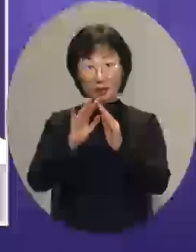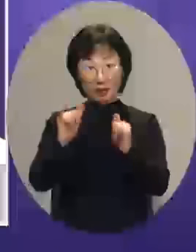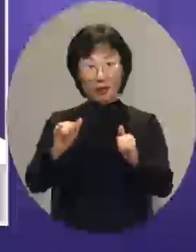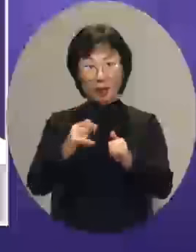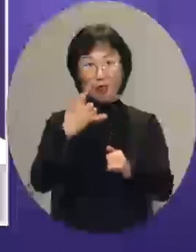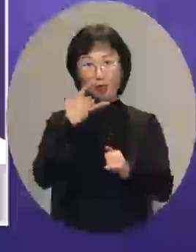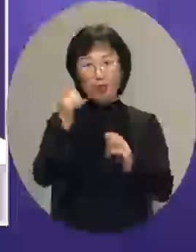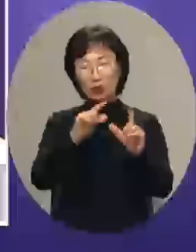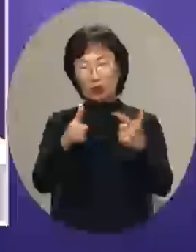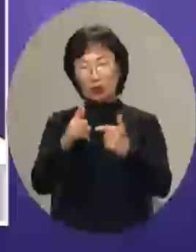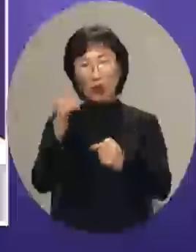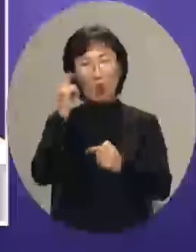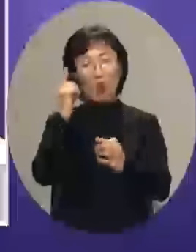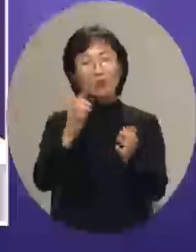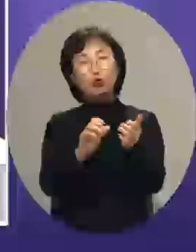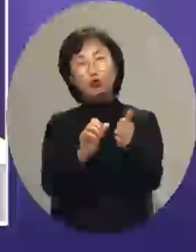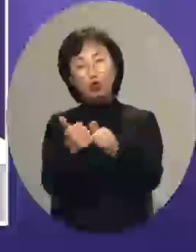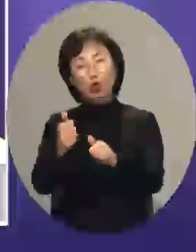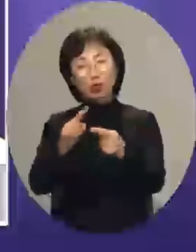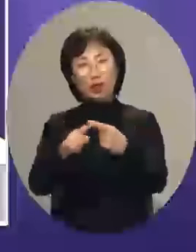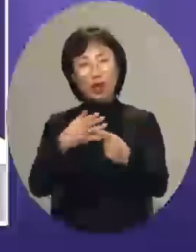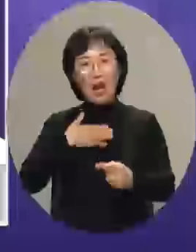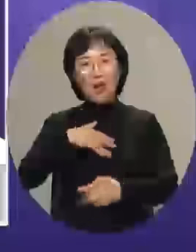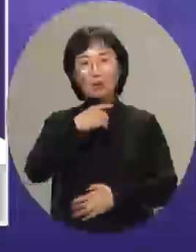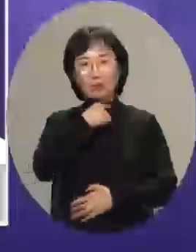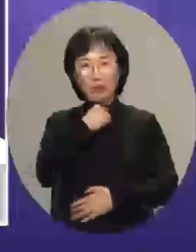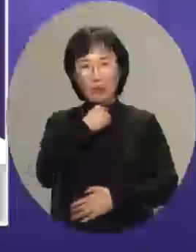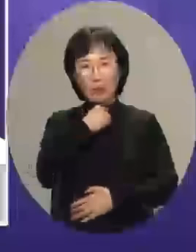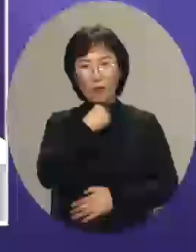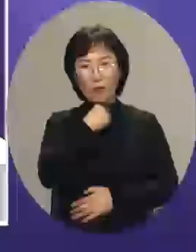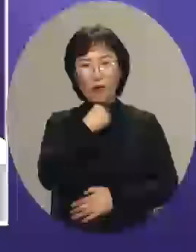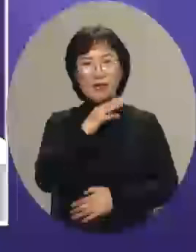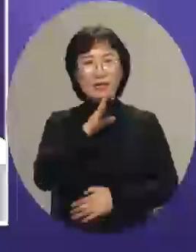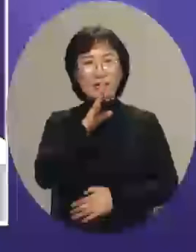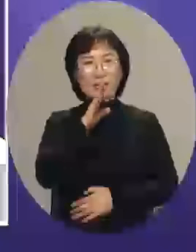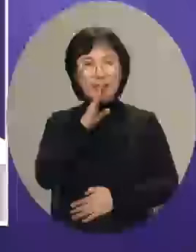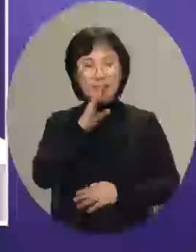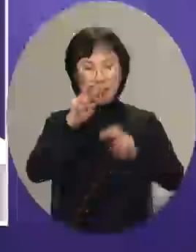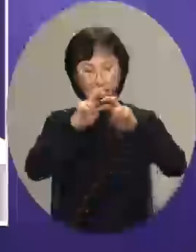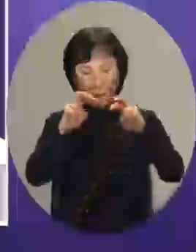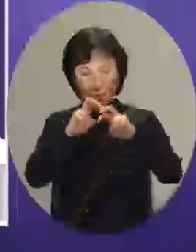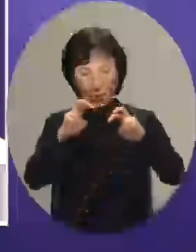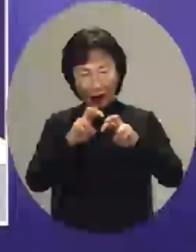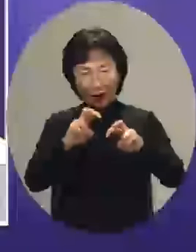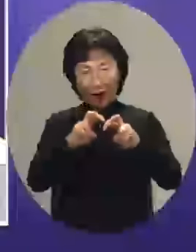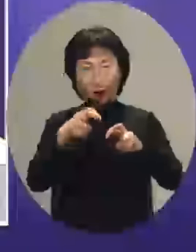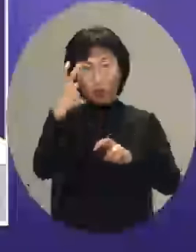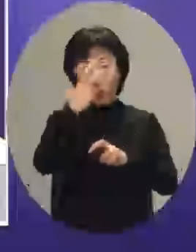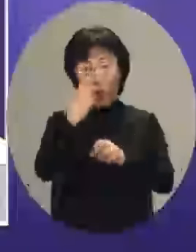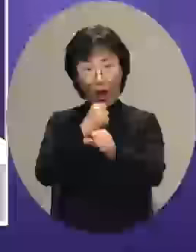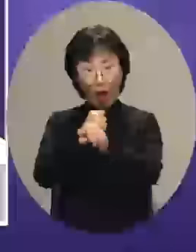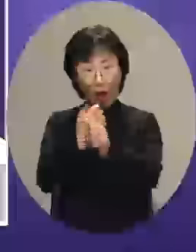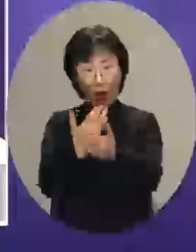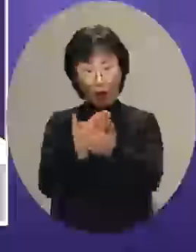부모들은 자식이 왜 사망했는지 알고 싶어하는 거죠. 진실 규명을 위해서 공수처에서 수사부의 핵심 피의자